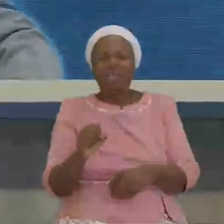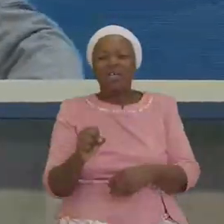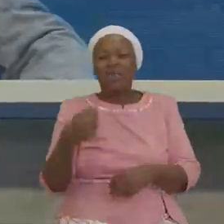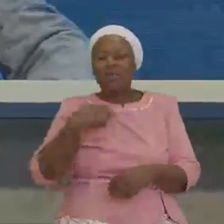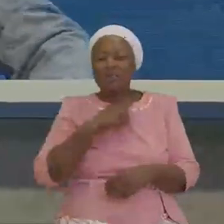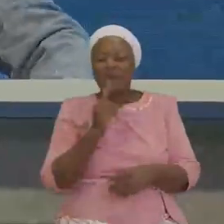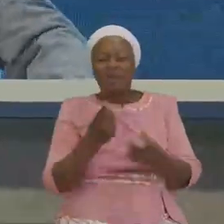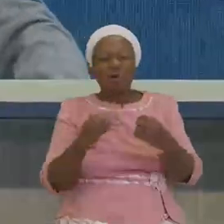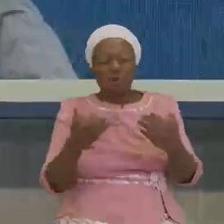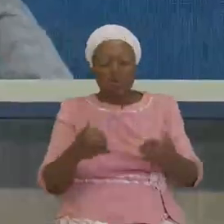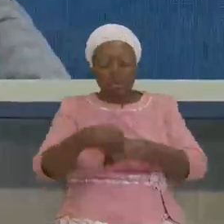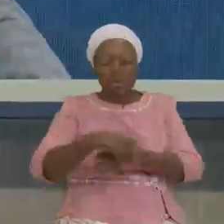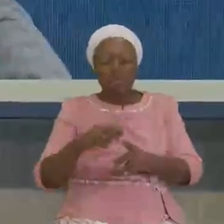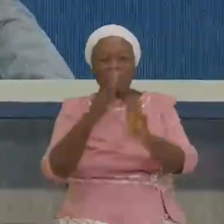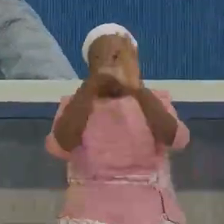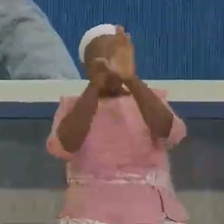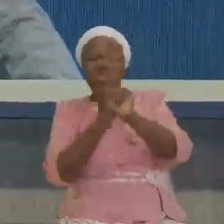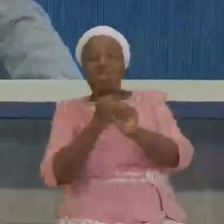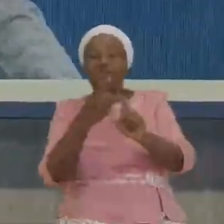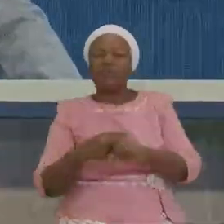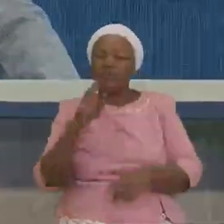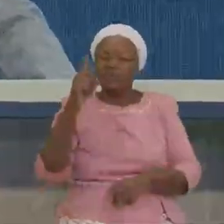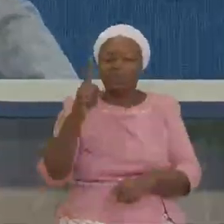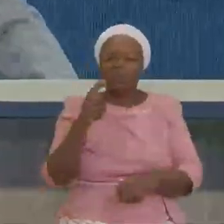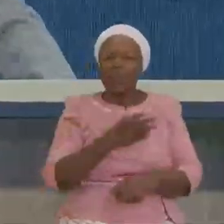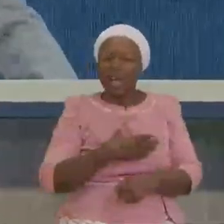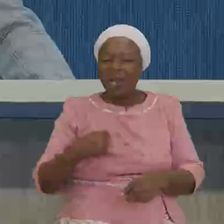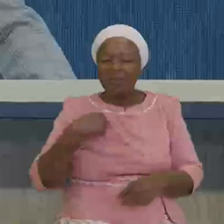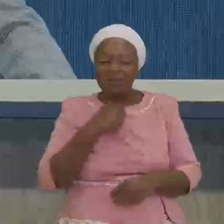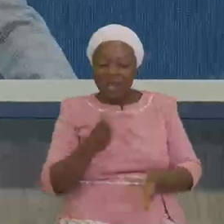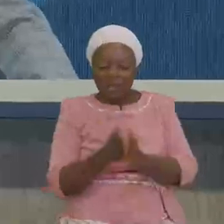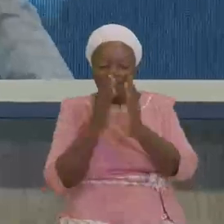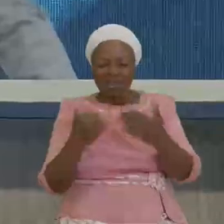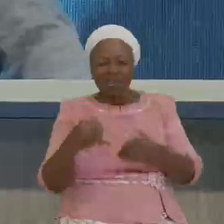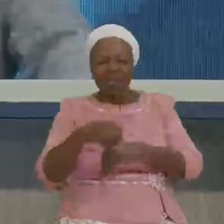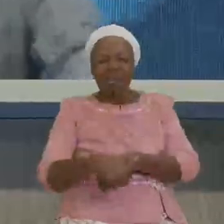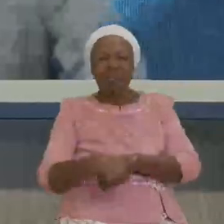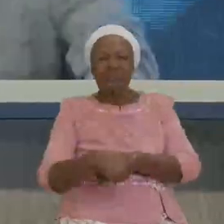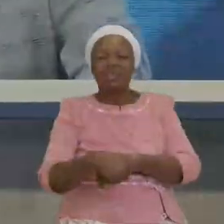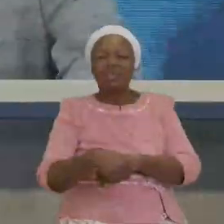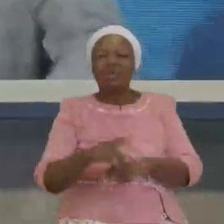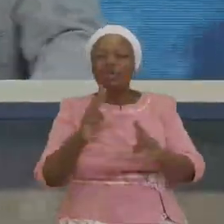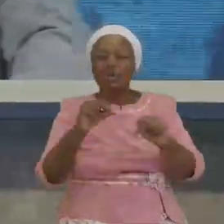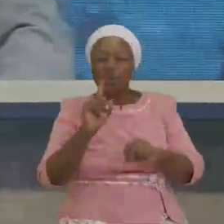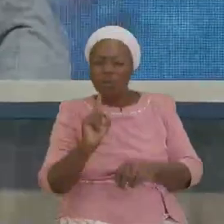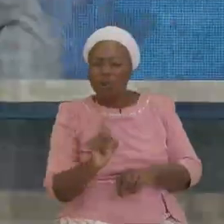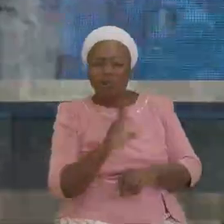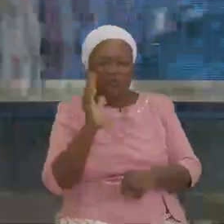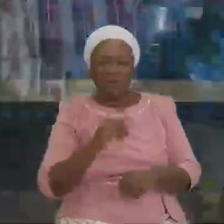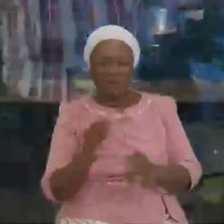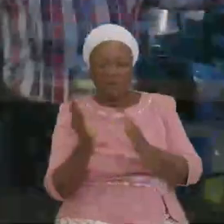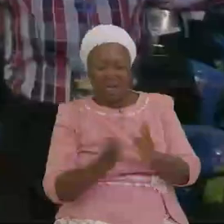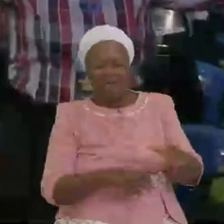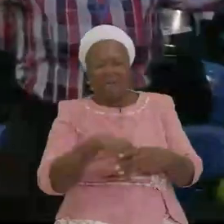Dieu de toutes bénédictions, nous venons à toi ce soir pour recevoir. Et nous demandons ce